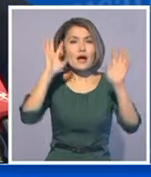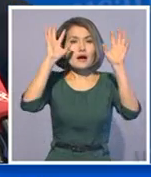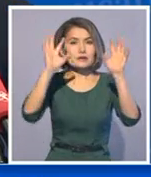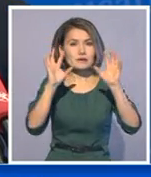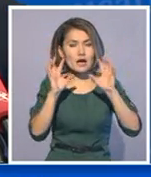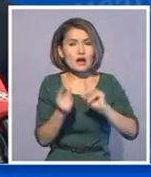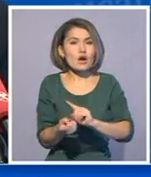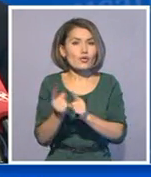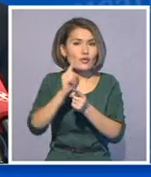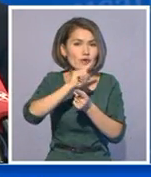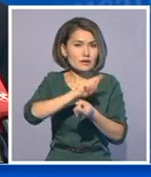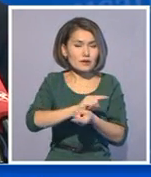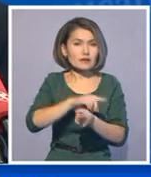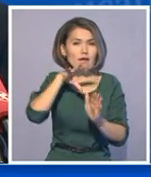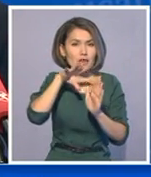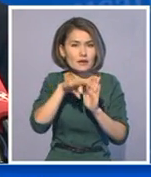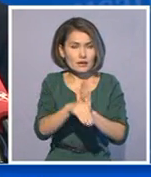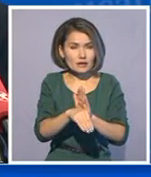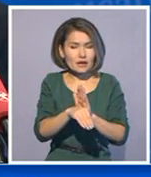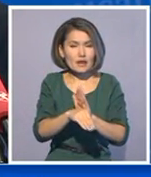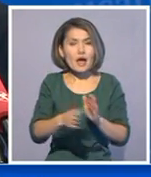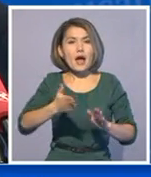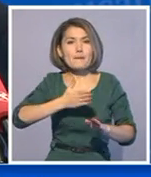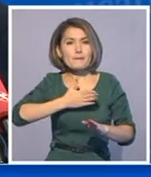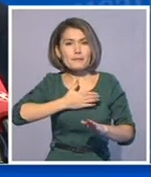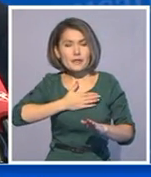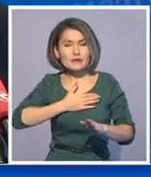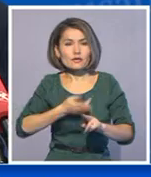оралып, оның біз тәуліктің белгілі